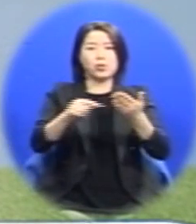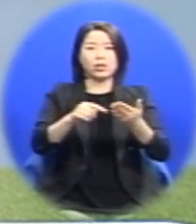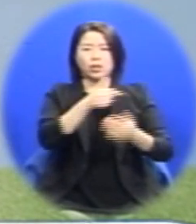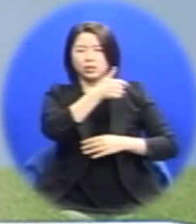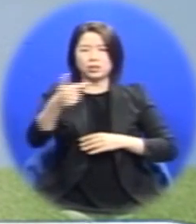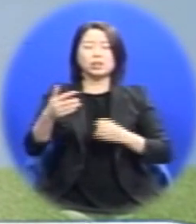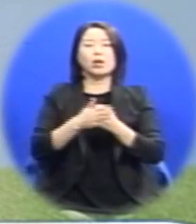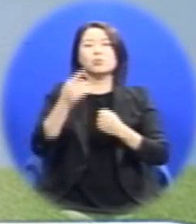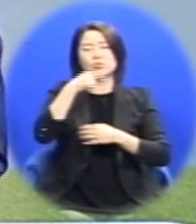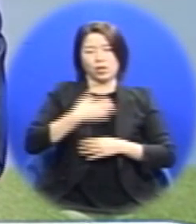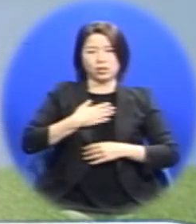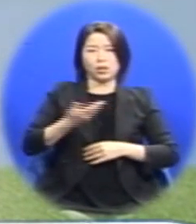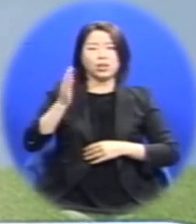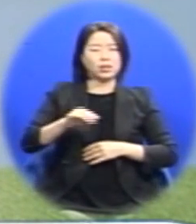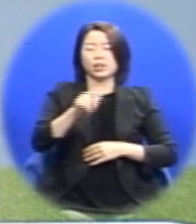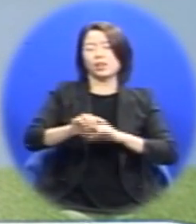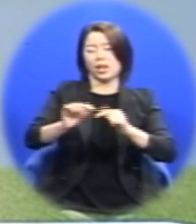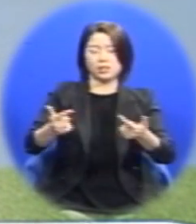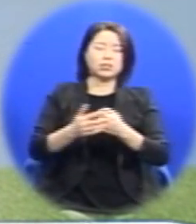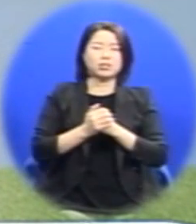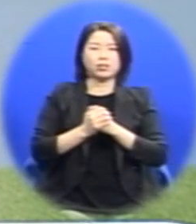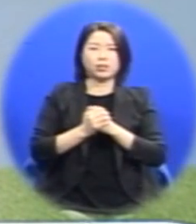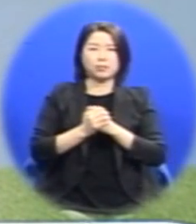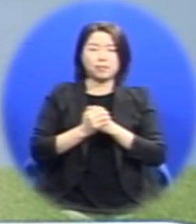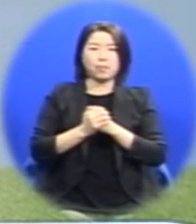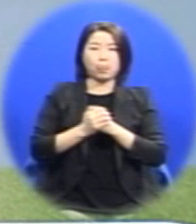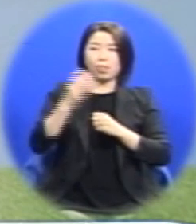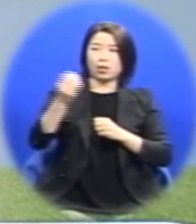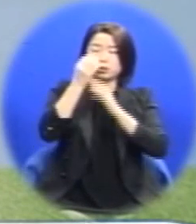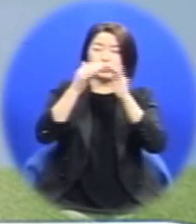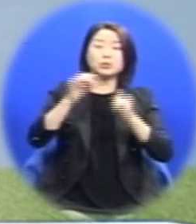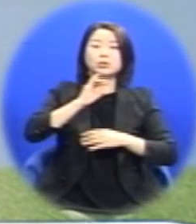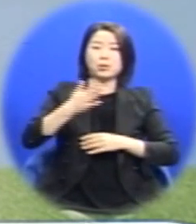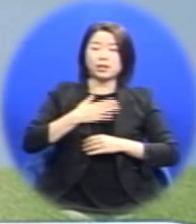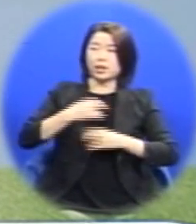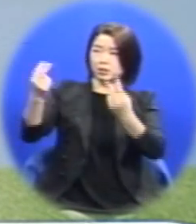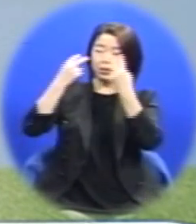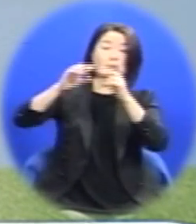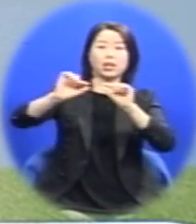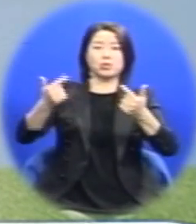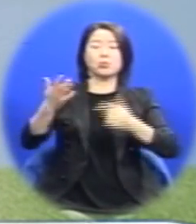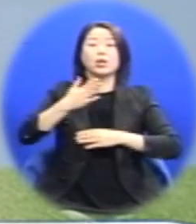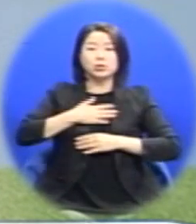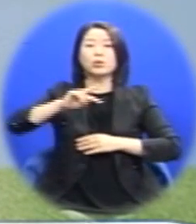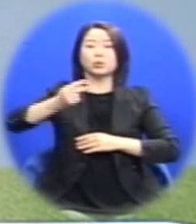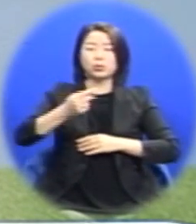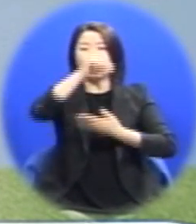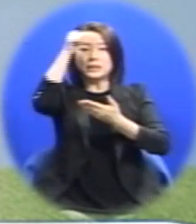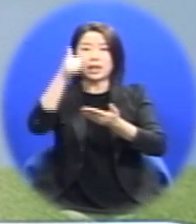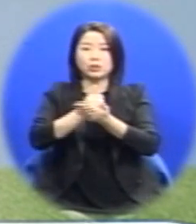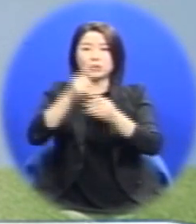알았어요. 근데 그게 아니었습니다. 성도들만 저를 쳐다보는 게 아니고 저도